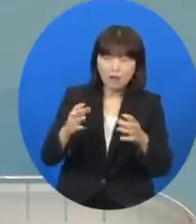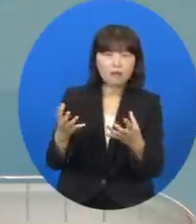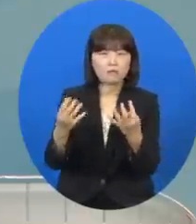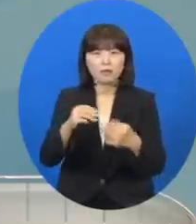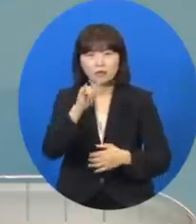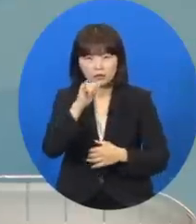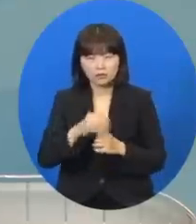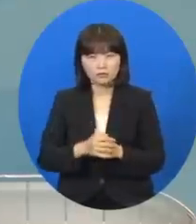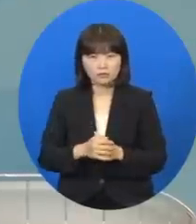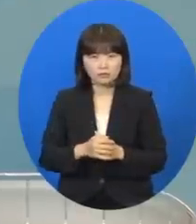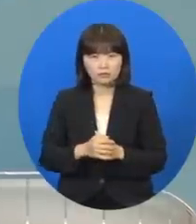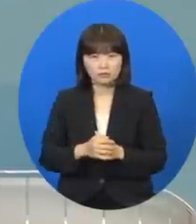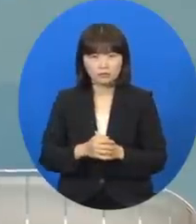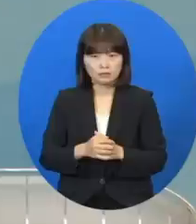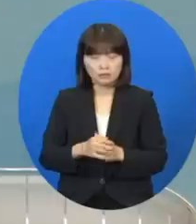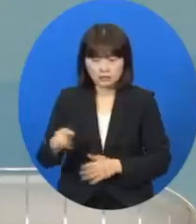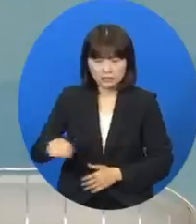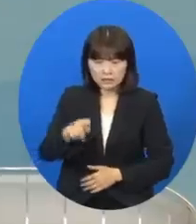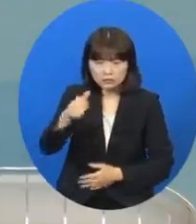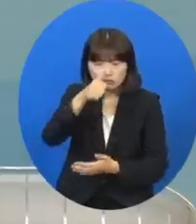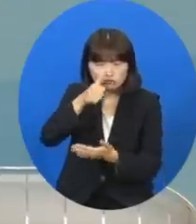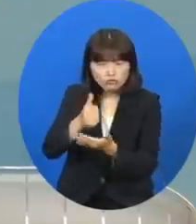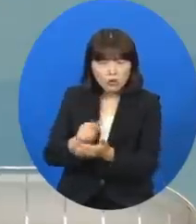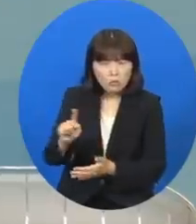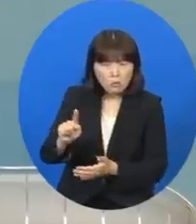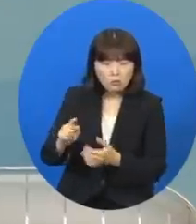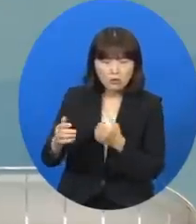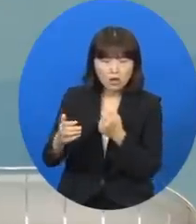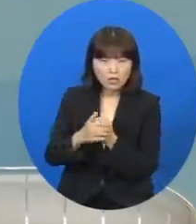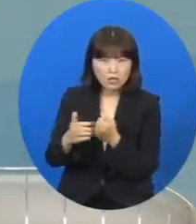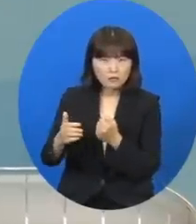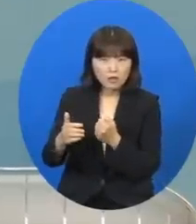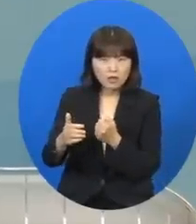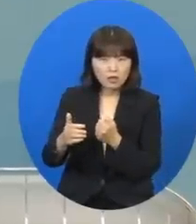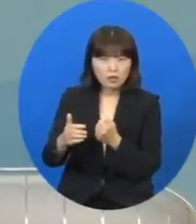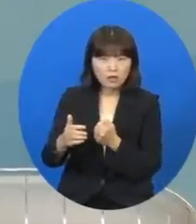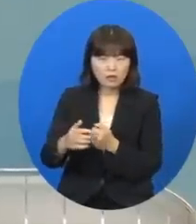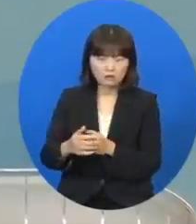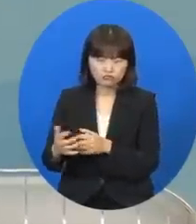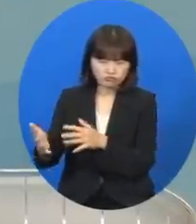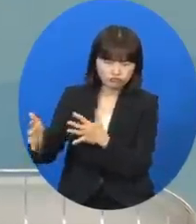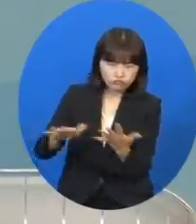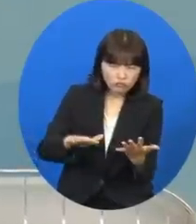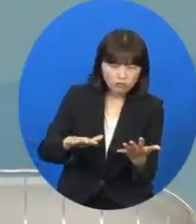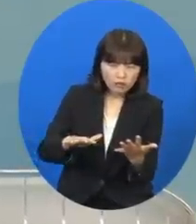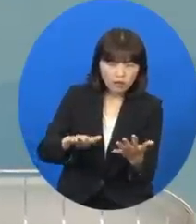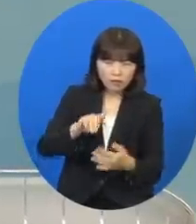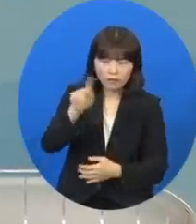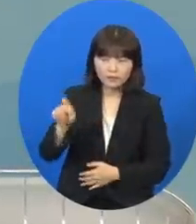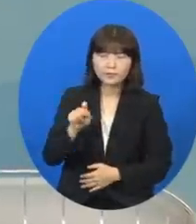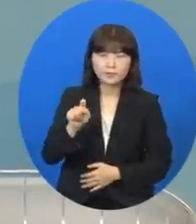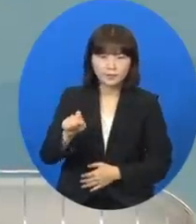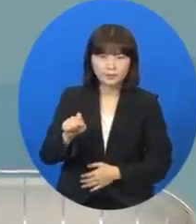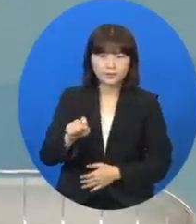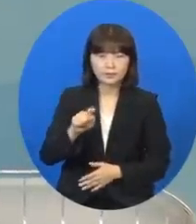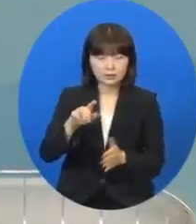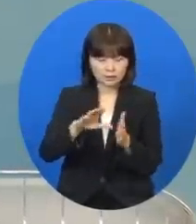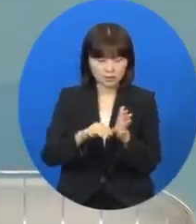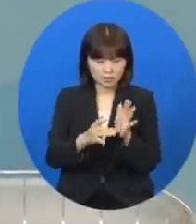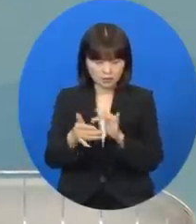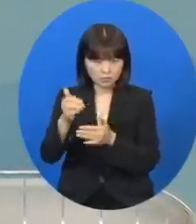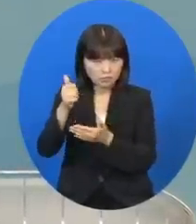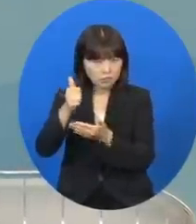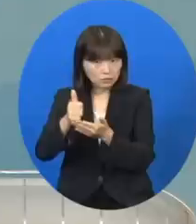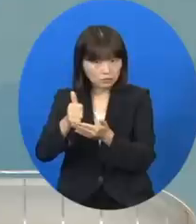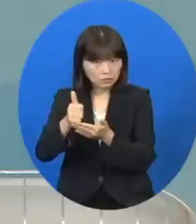그들이 무슨 죄가 있어서 저렇게 끔찍한 일을 당했을까? 그때 예수님께서 그들이